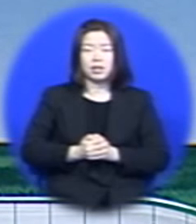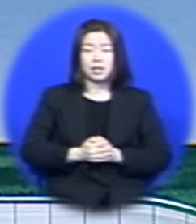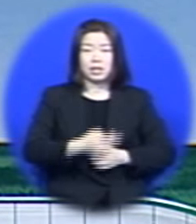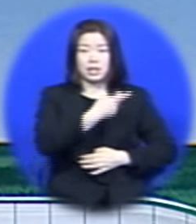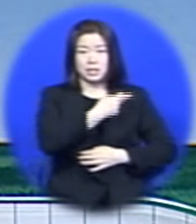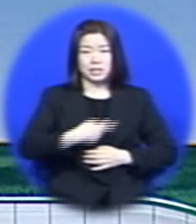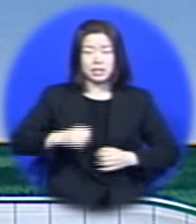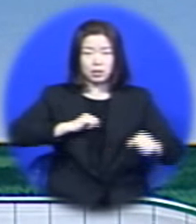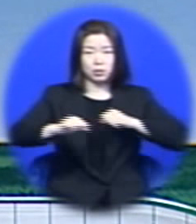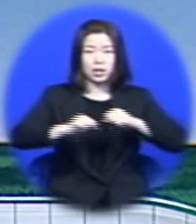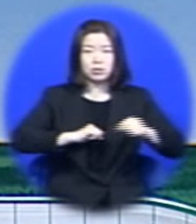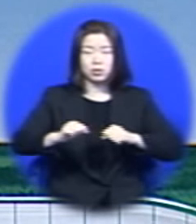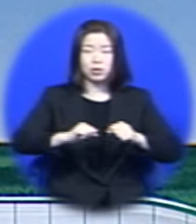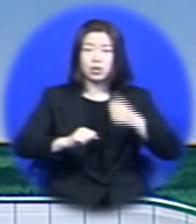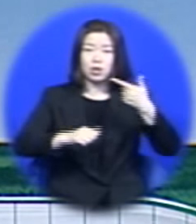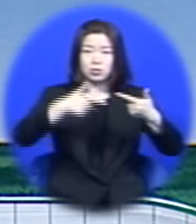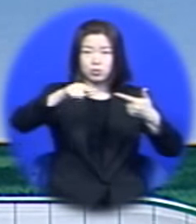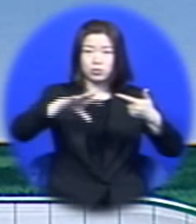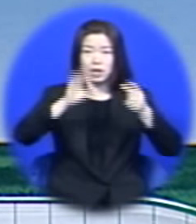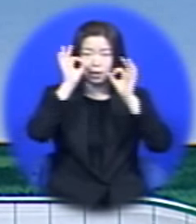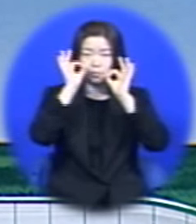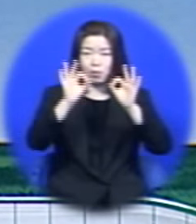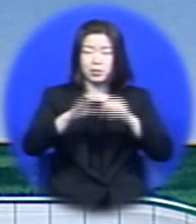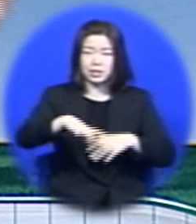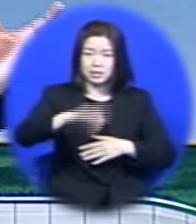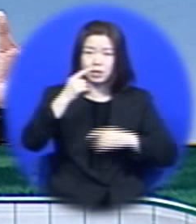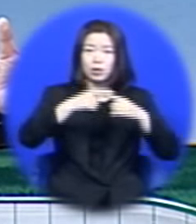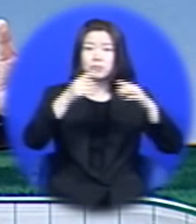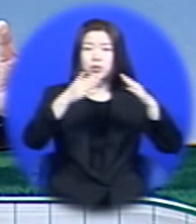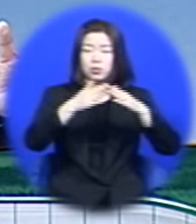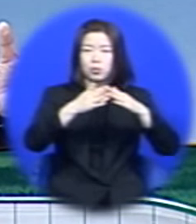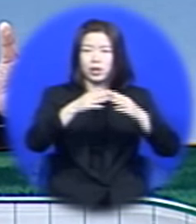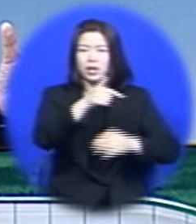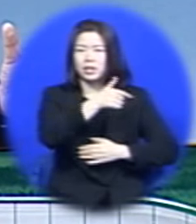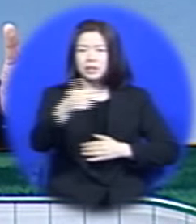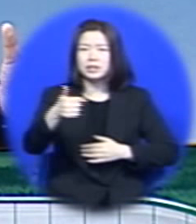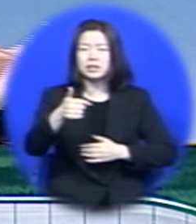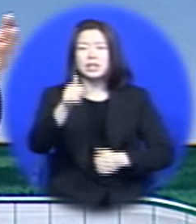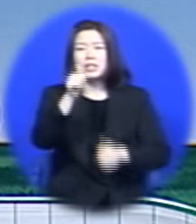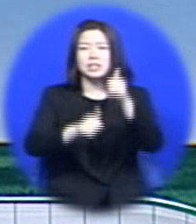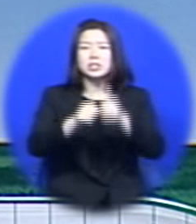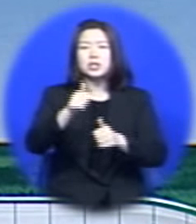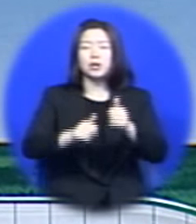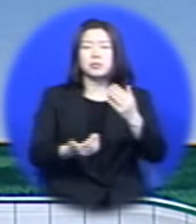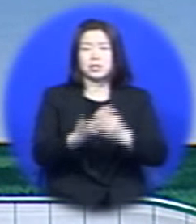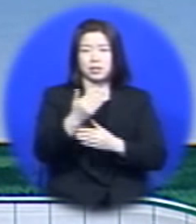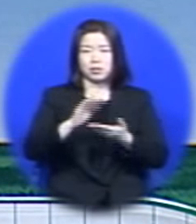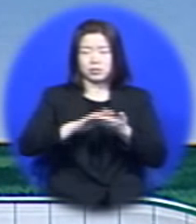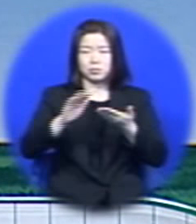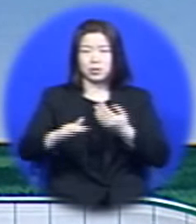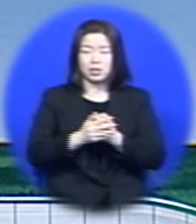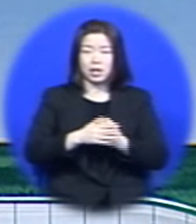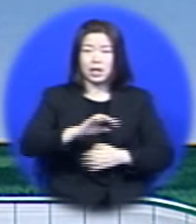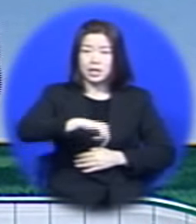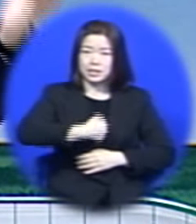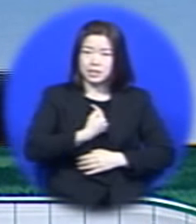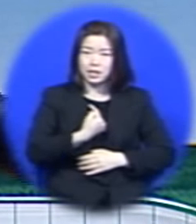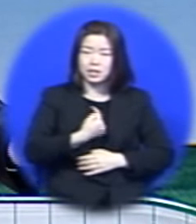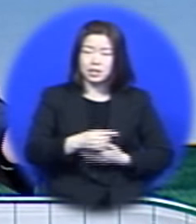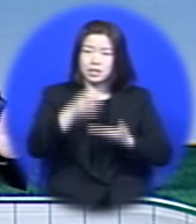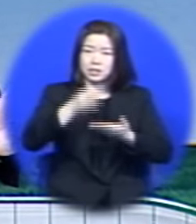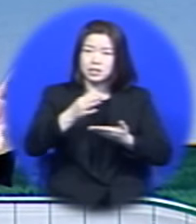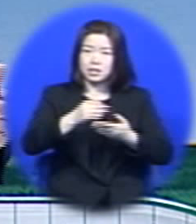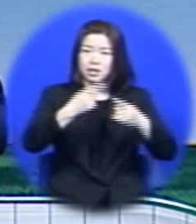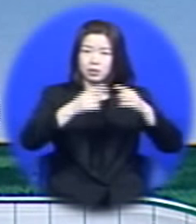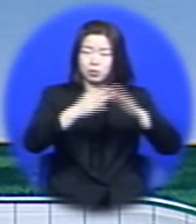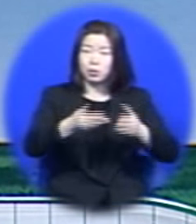사도행전 6장에 보면 초대교회에 큰 시험이 생겼습니다. 초대교회가 자기 재산을 다 교회에다